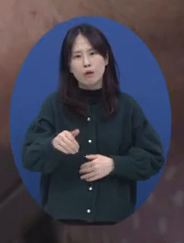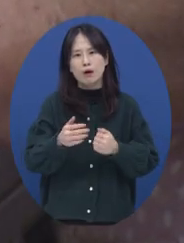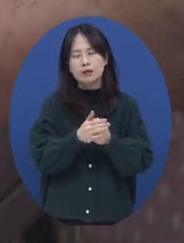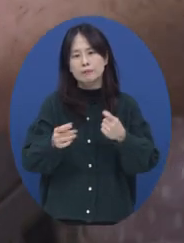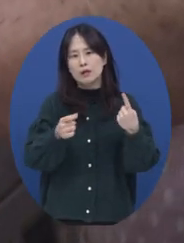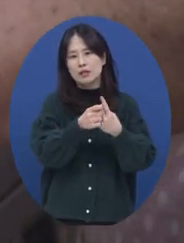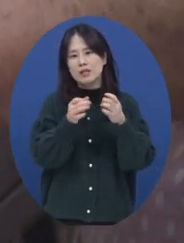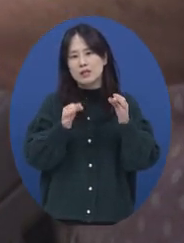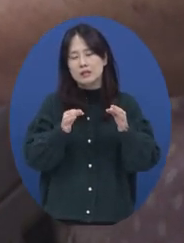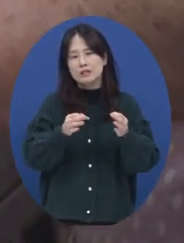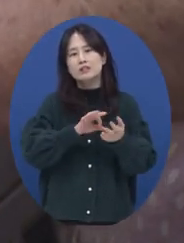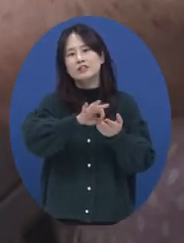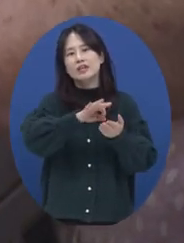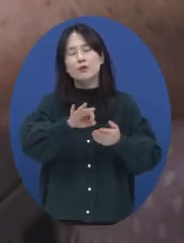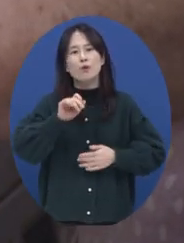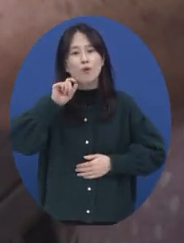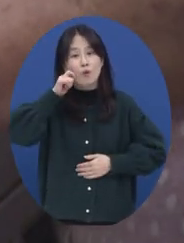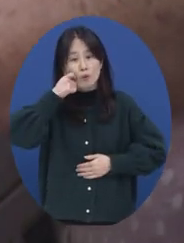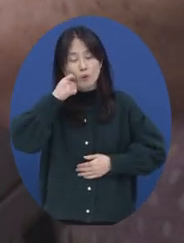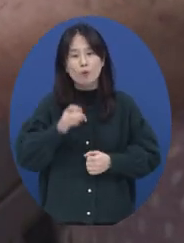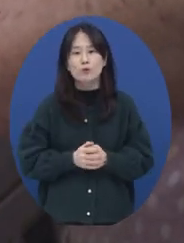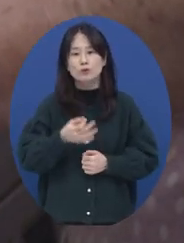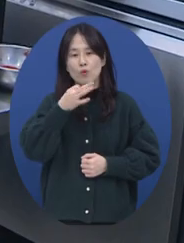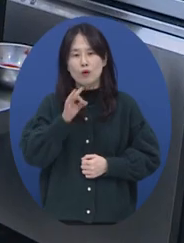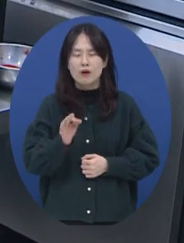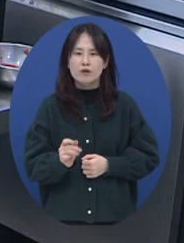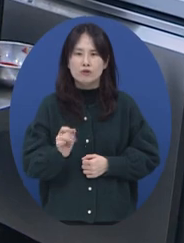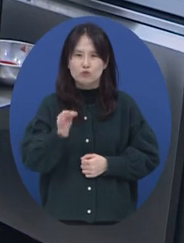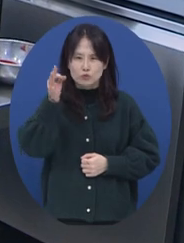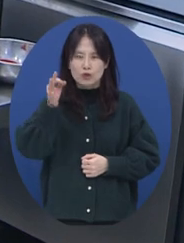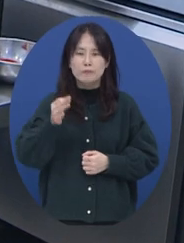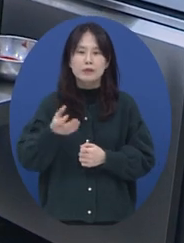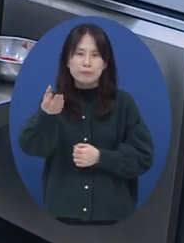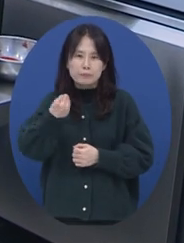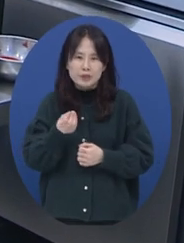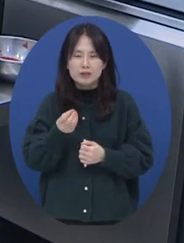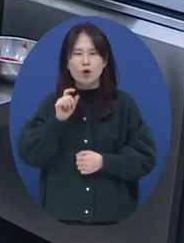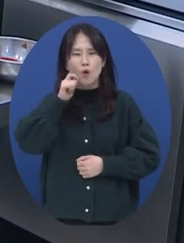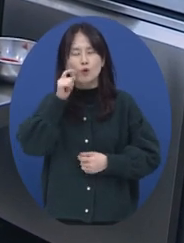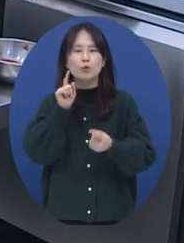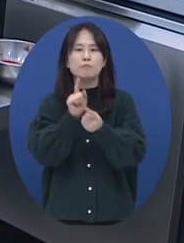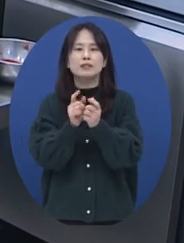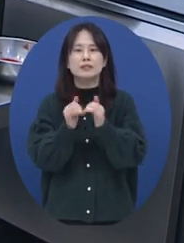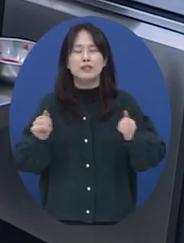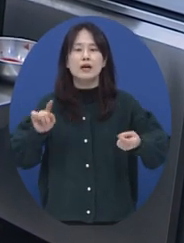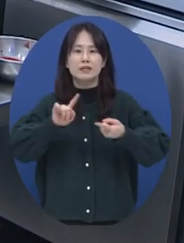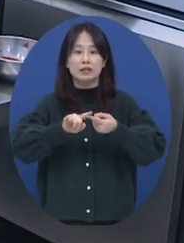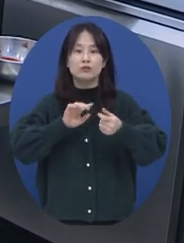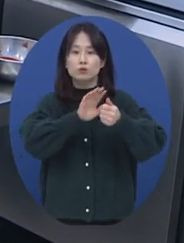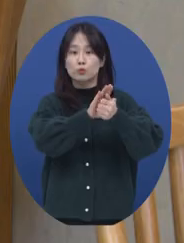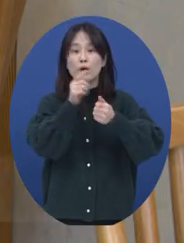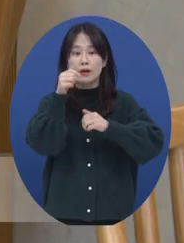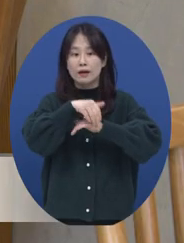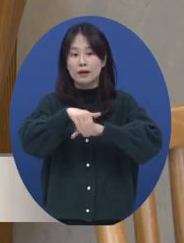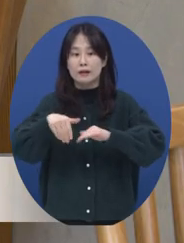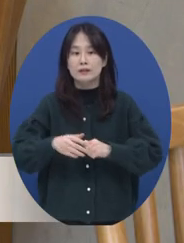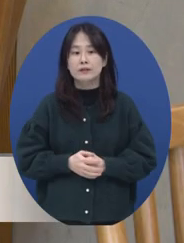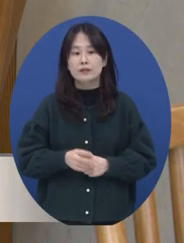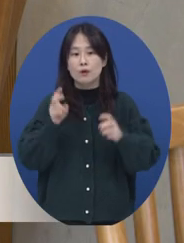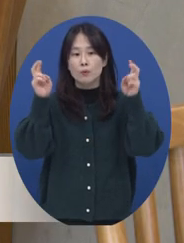제 1 금융권 이용이 힘들거나 고금리 사채 로 어려움을 겪는 소상공인이 지원 대상 입니다